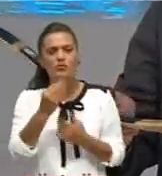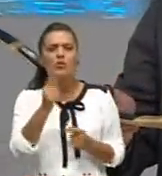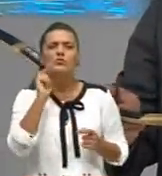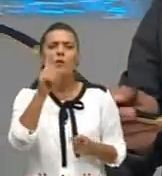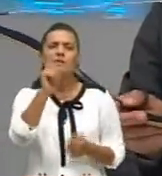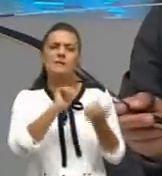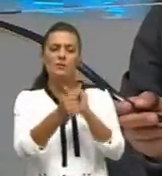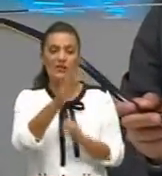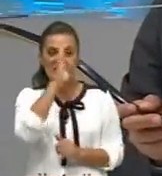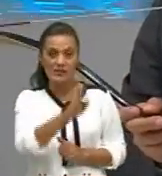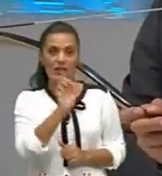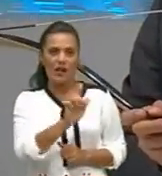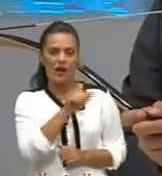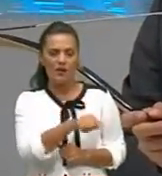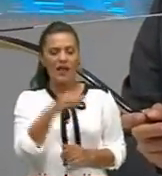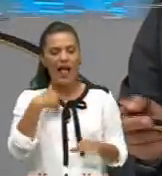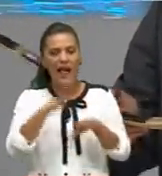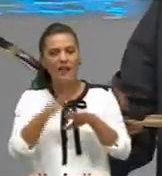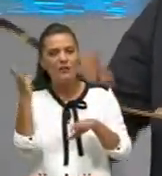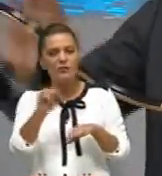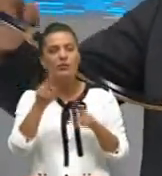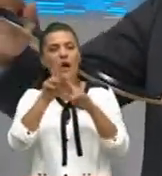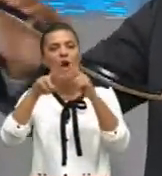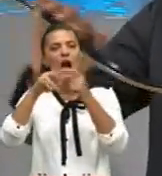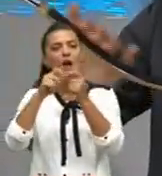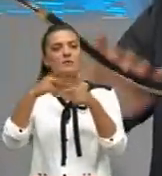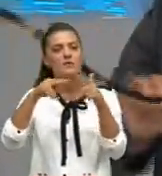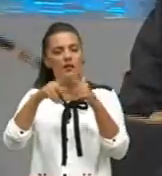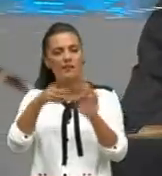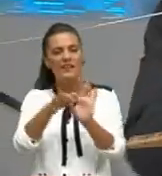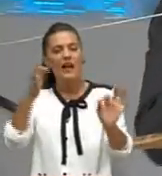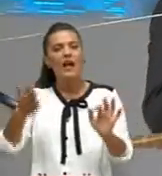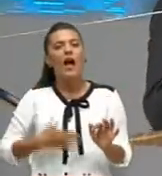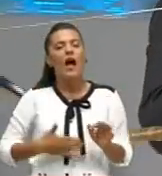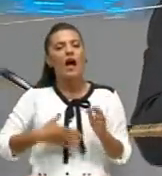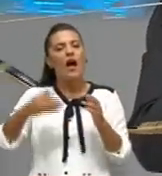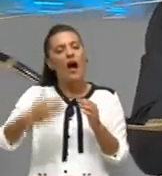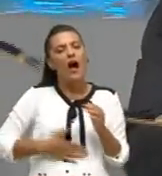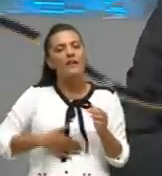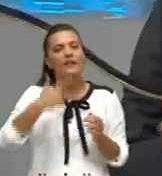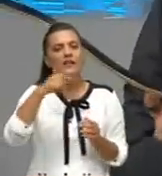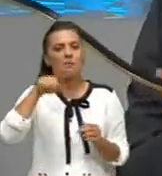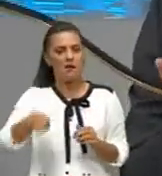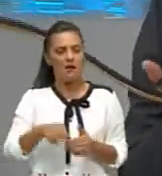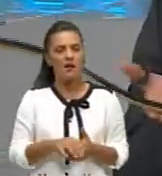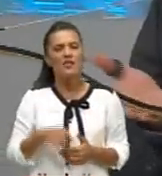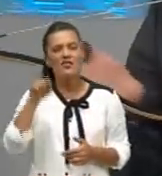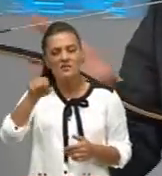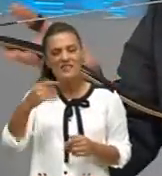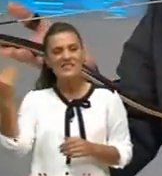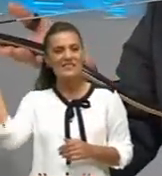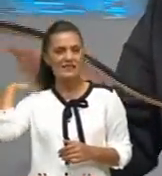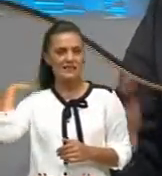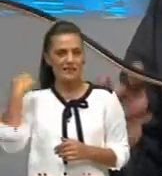bir spordur. Bu elimi tuttuğum yere kabza deniyor. Bu yayın karnı. Evet. Şurası karnı. Hı-hı. Burası da